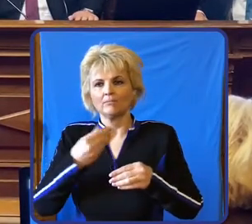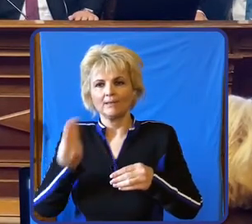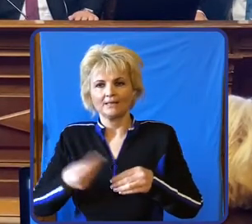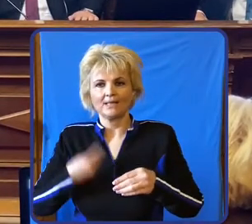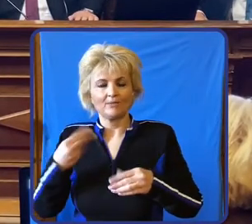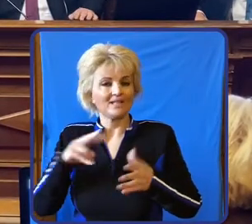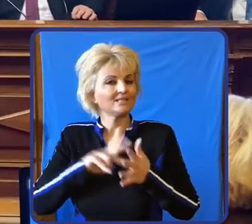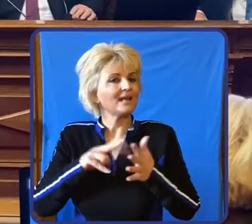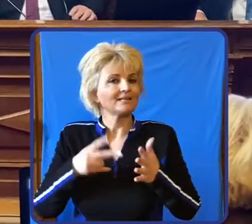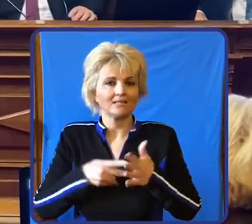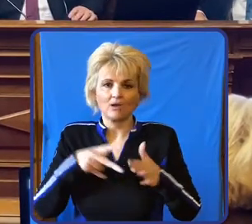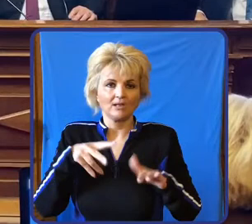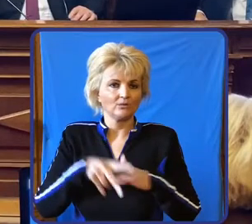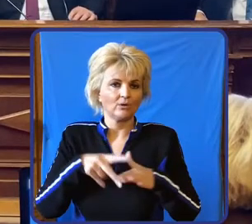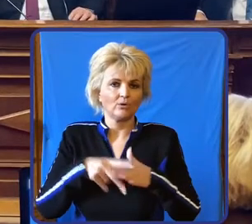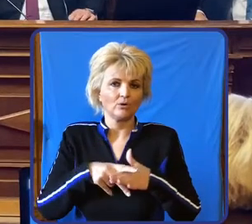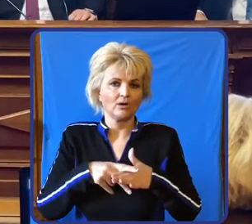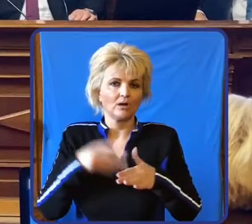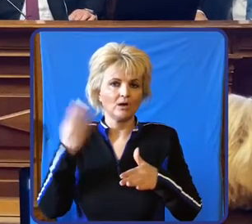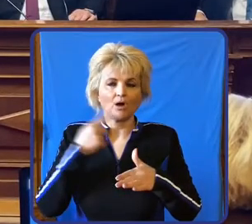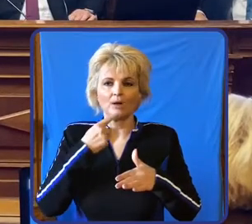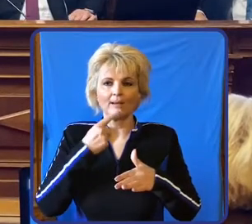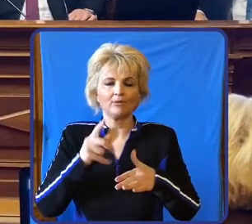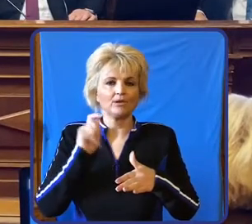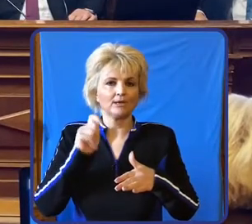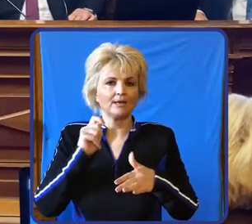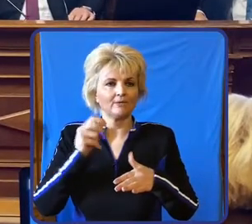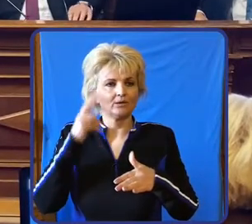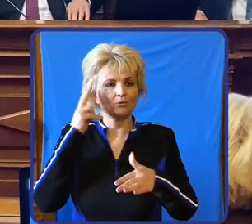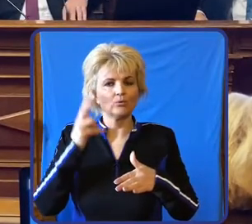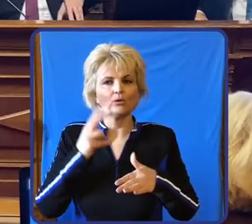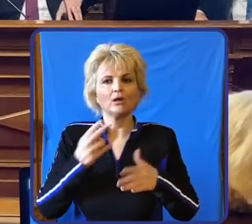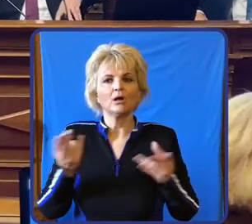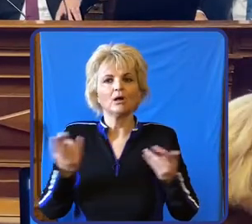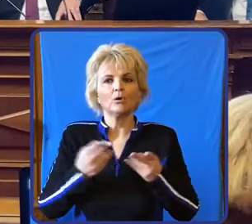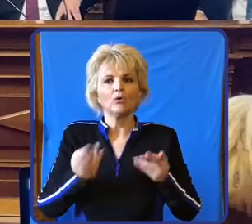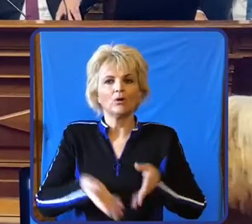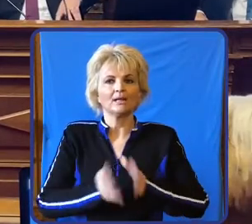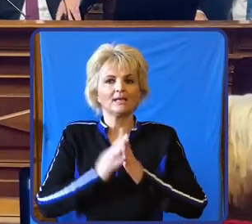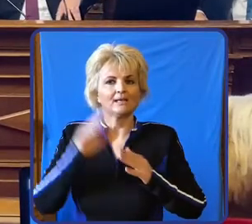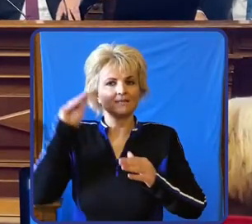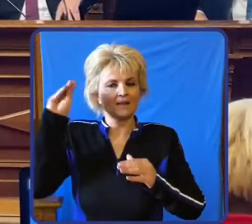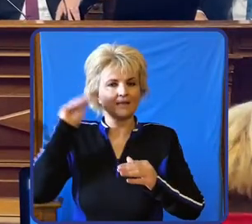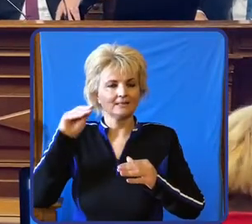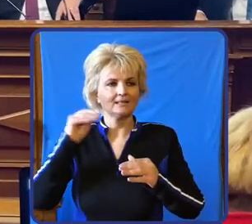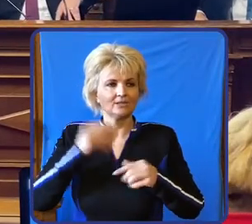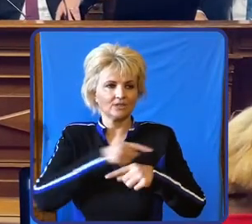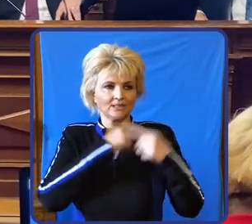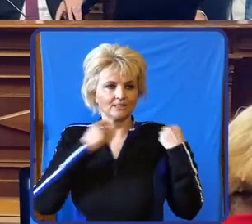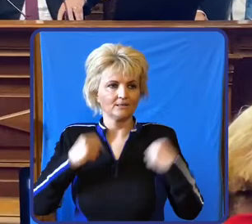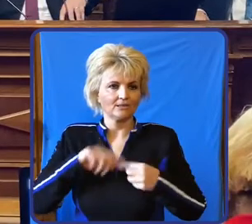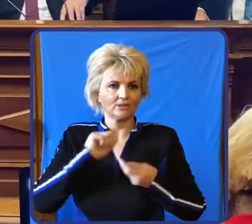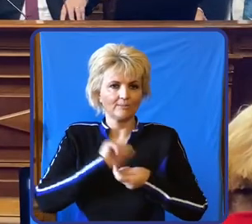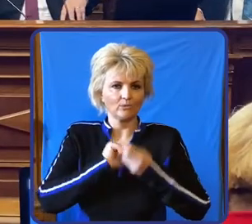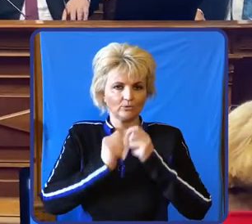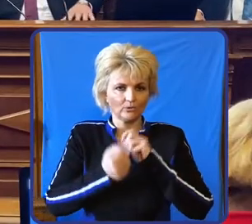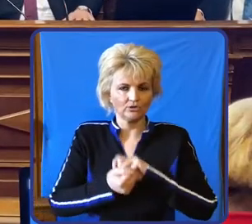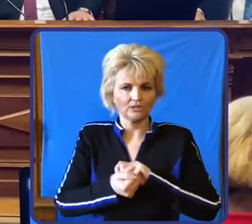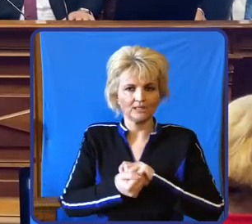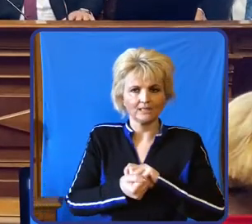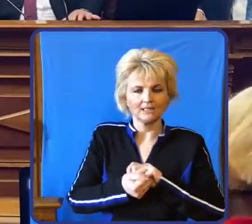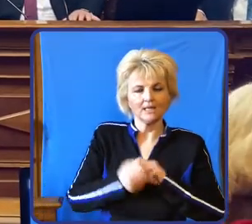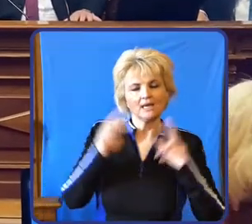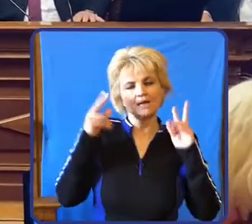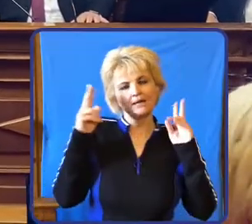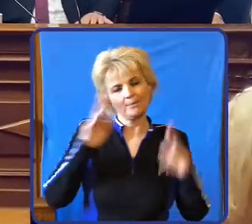egy ilyen technikai jellegű dolog. De ha megmondja a képviselő, hogy hol kérne benne jelentést, akkor nagyon szívesen módosítjuk. Jó, reméljük, hogy